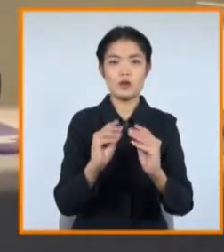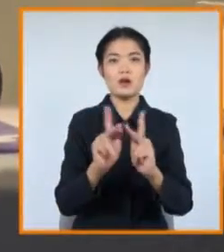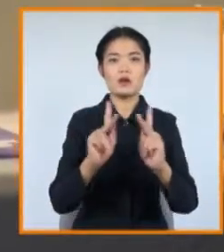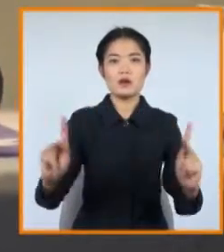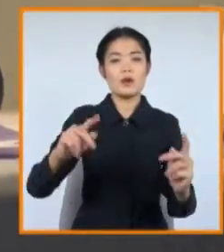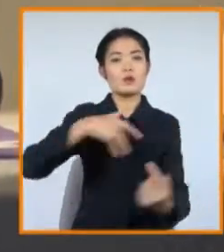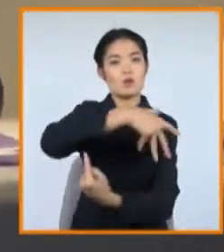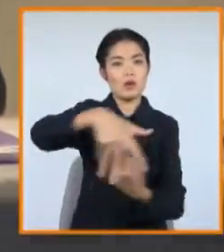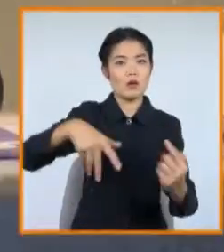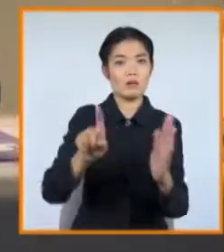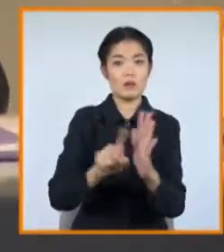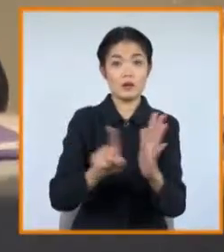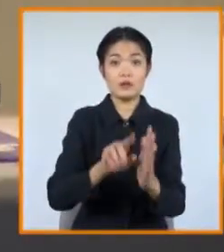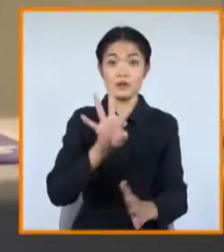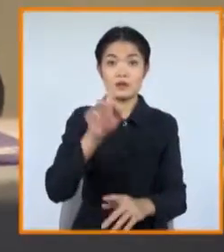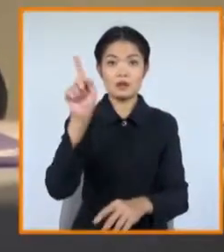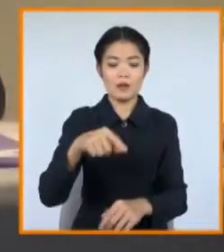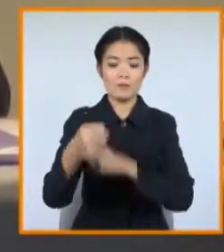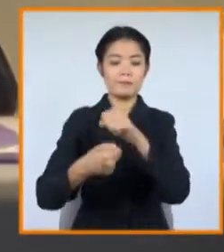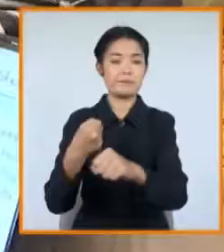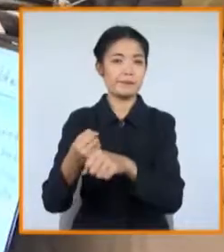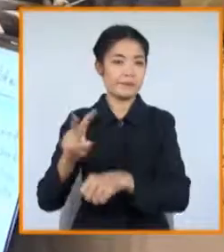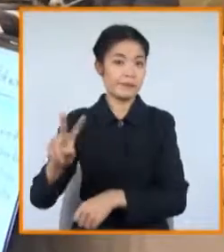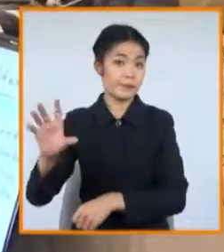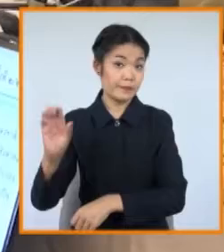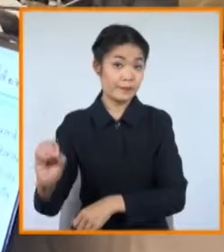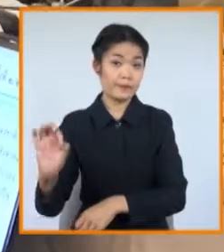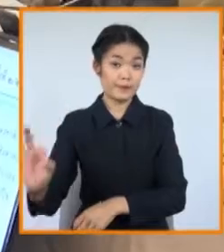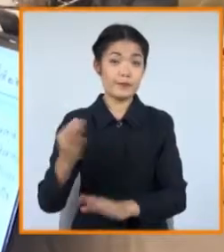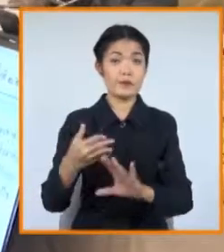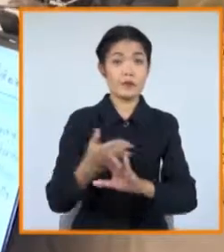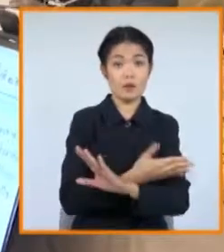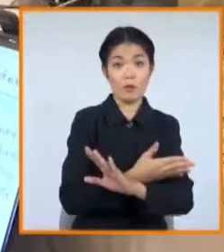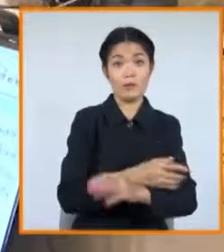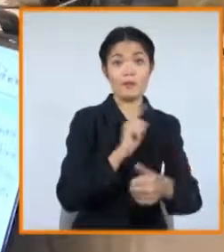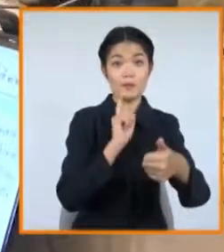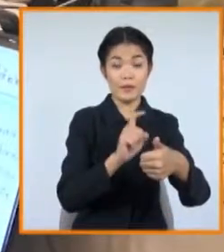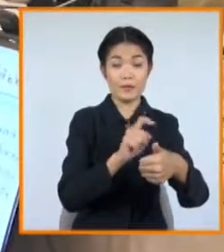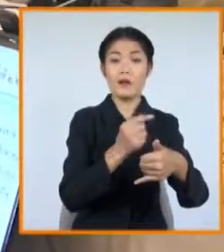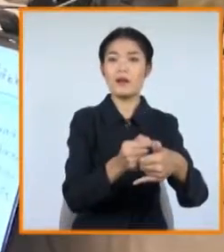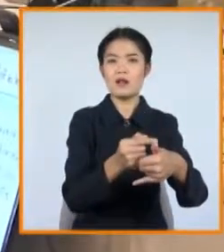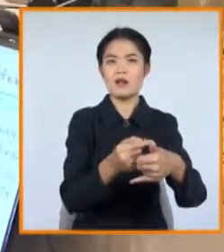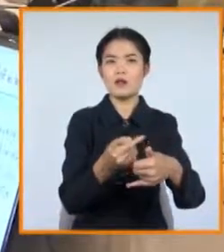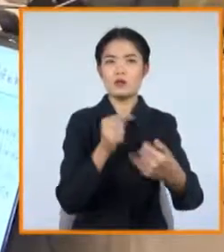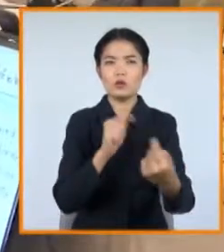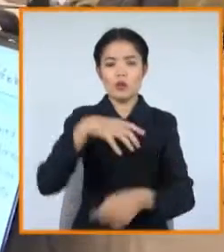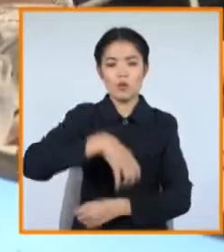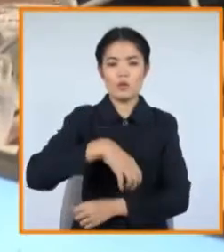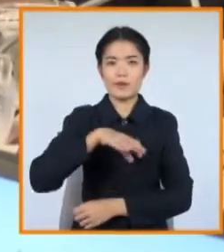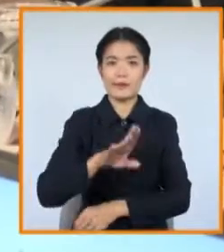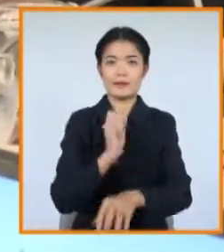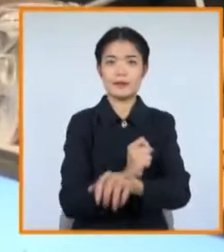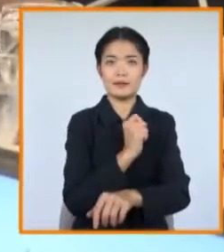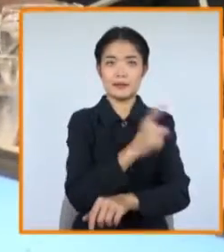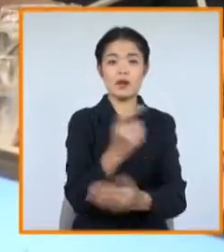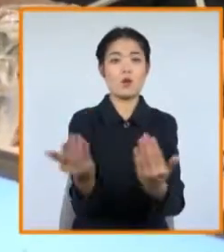แห่งชาติครั้งที่4ทับ2559นะคะซึ่งก่อนให้สัมภาษณ์ค่ะถึงข้อเรียกร้องให้ตรวจสอบบริษัทรับเหมาของ